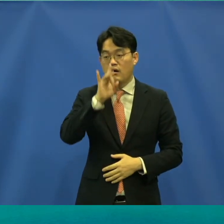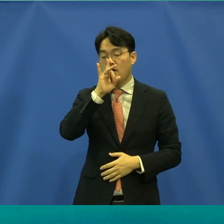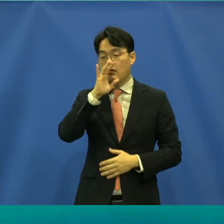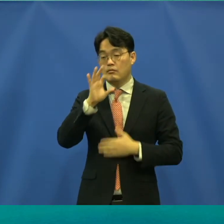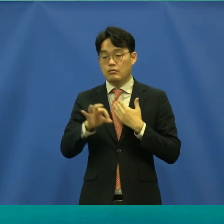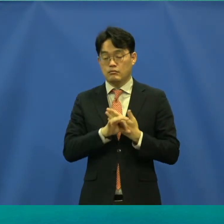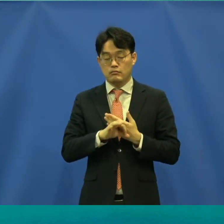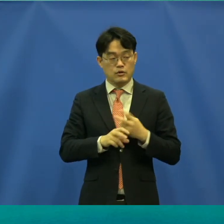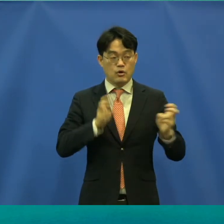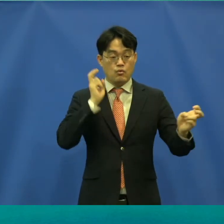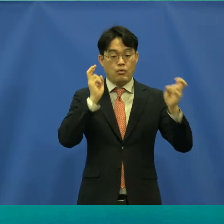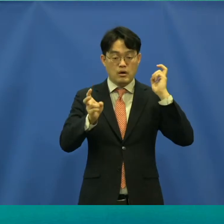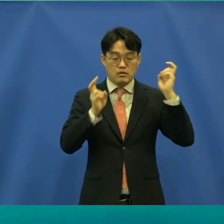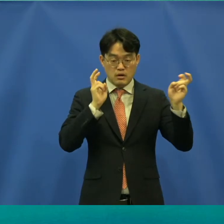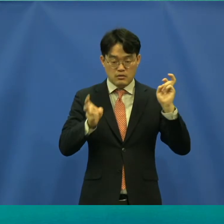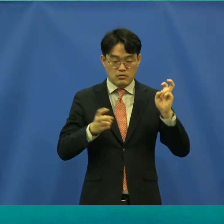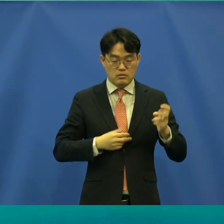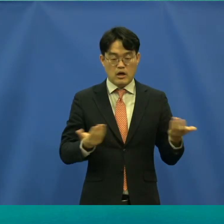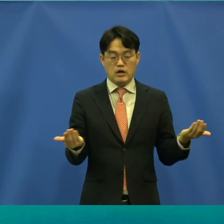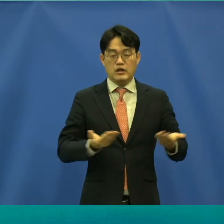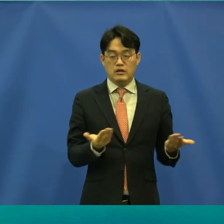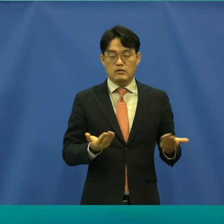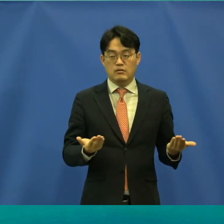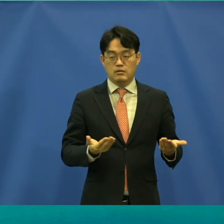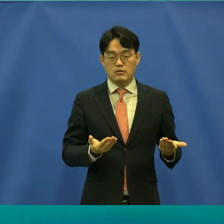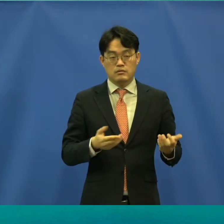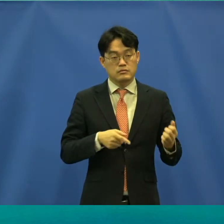회사에서 내 존재를 결정하는 일.